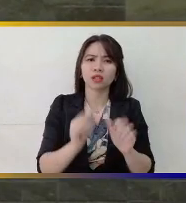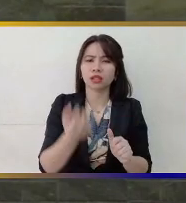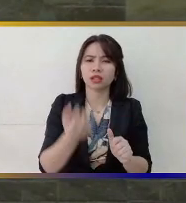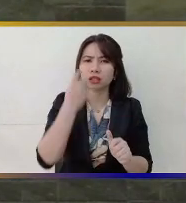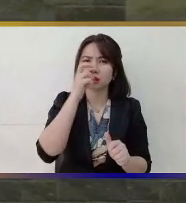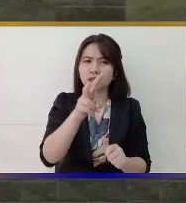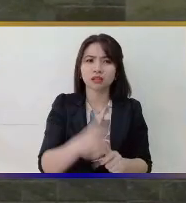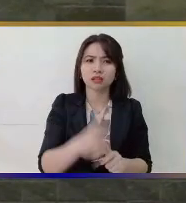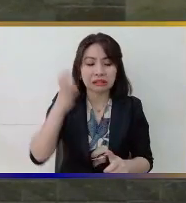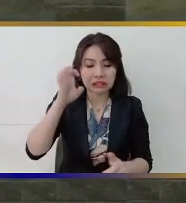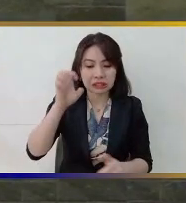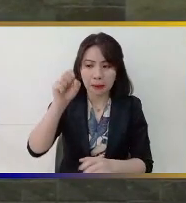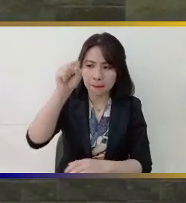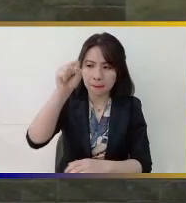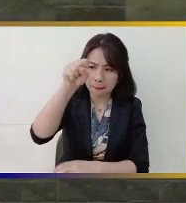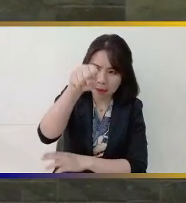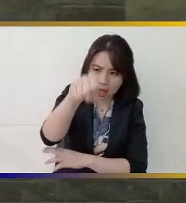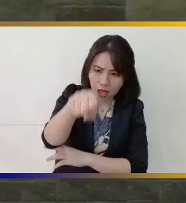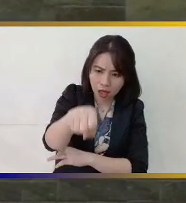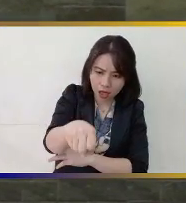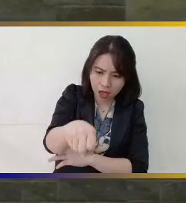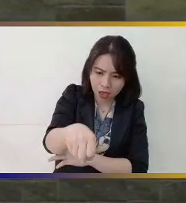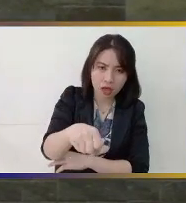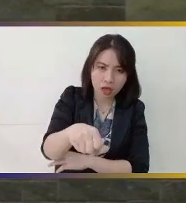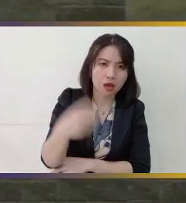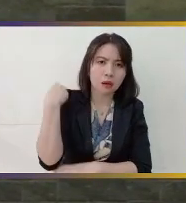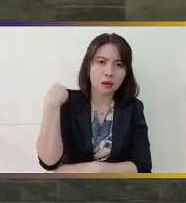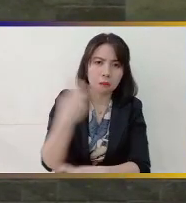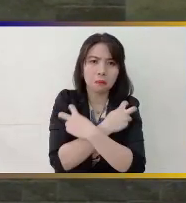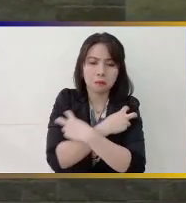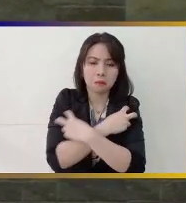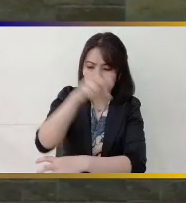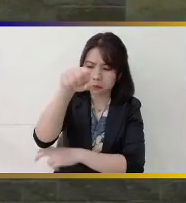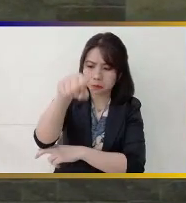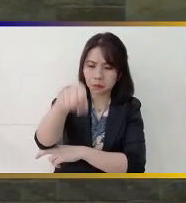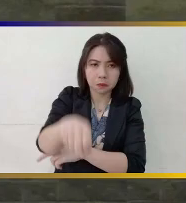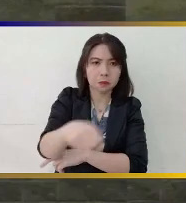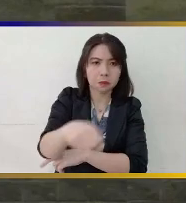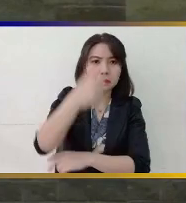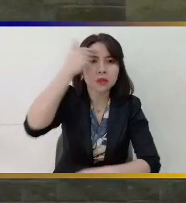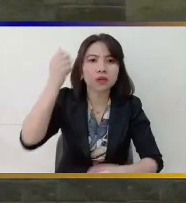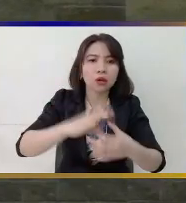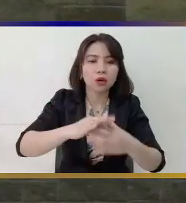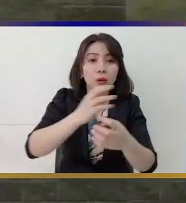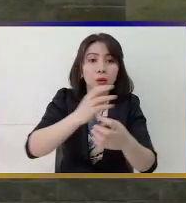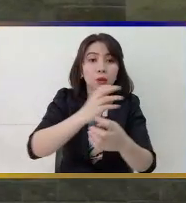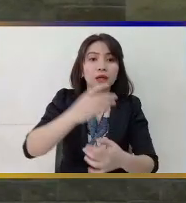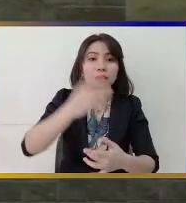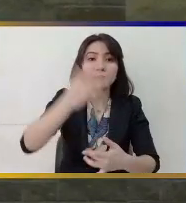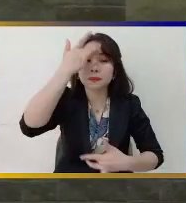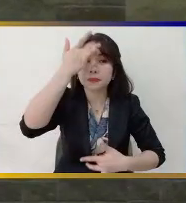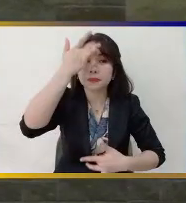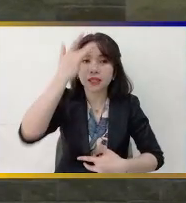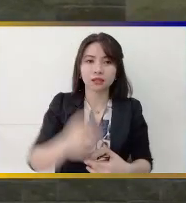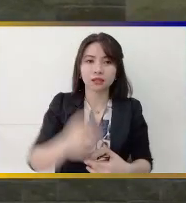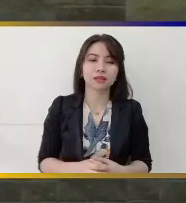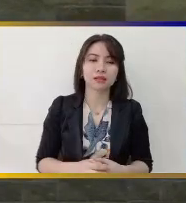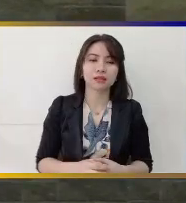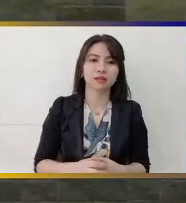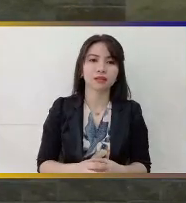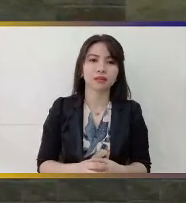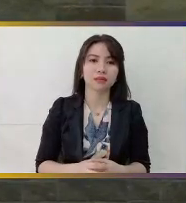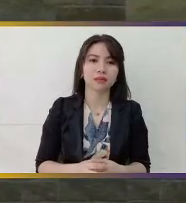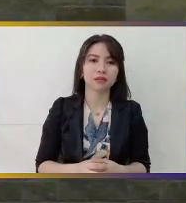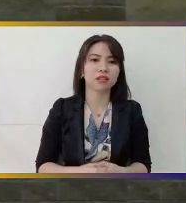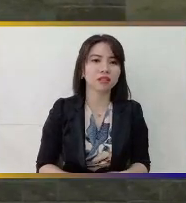ay nakayuko, na siya ay binaluktot na gawa ng spirit of infirmity. That